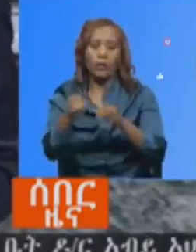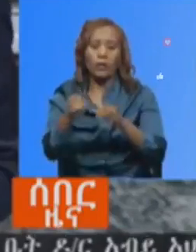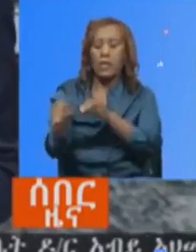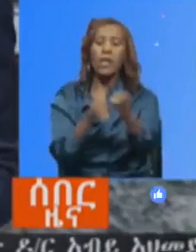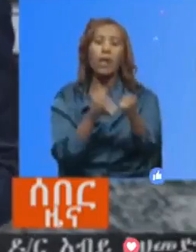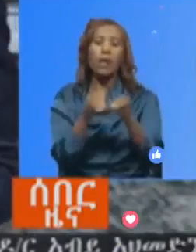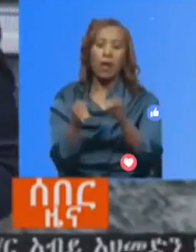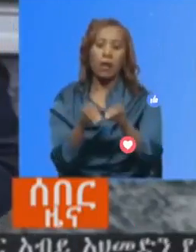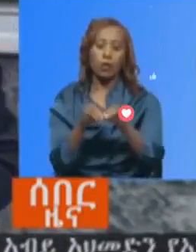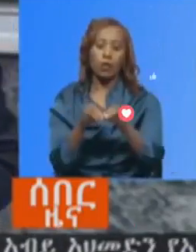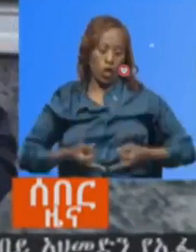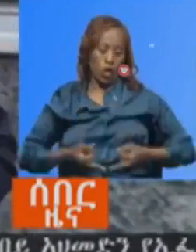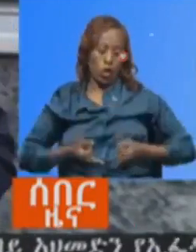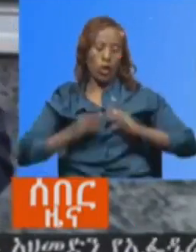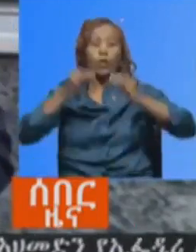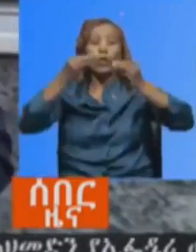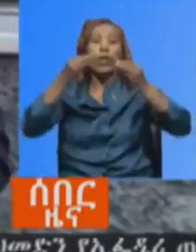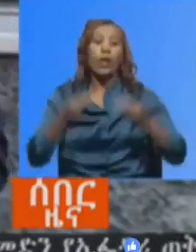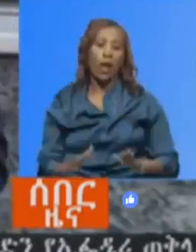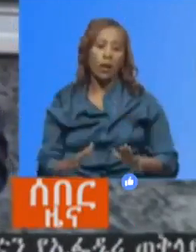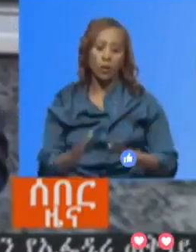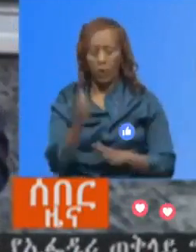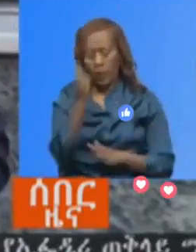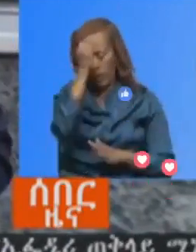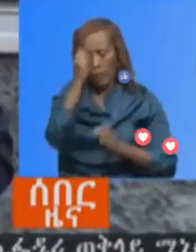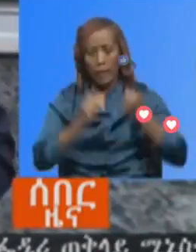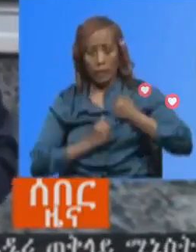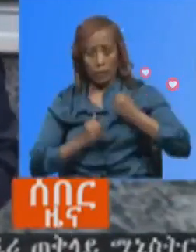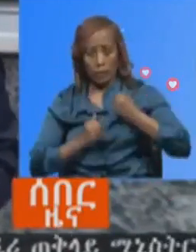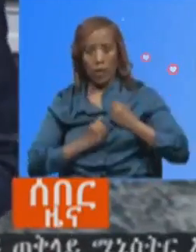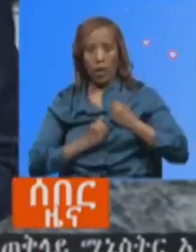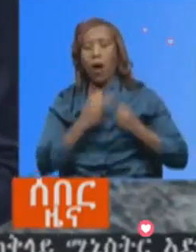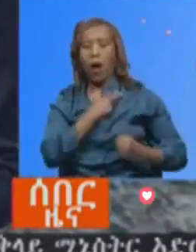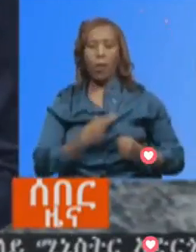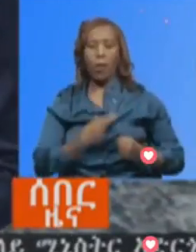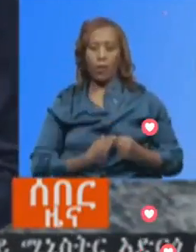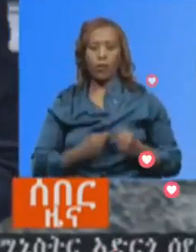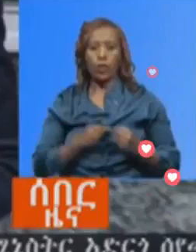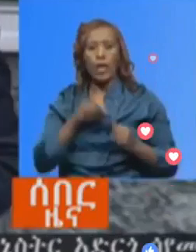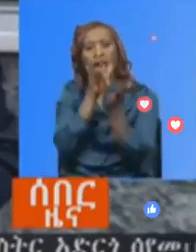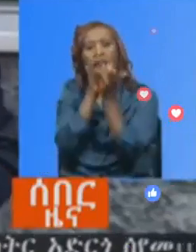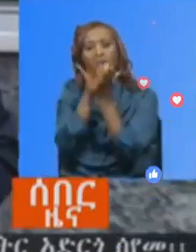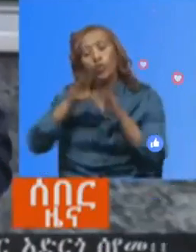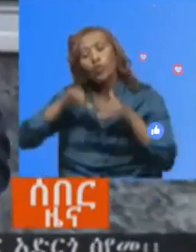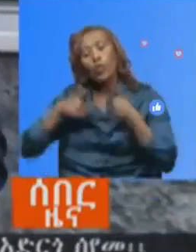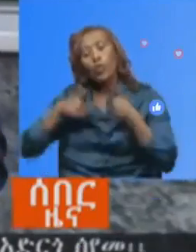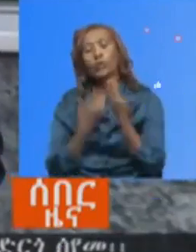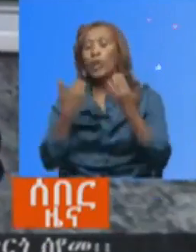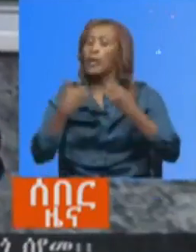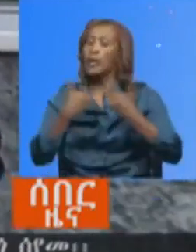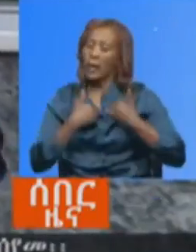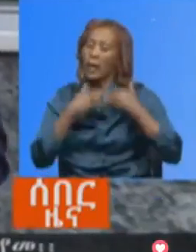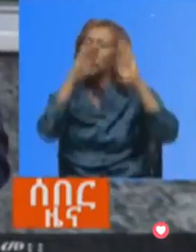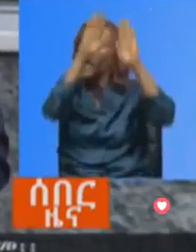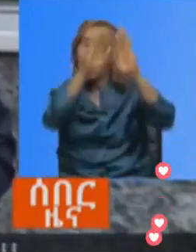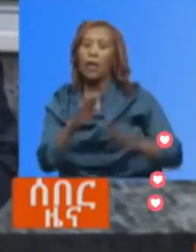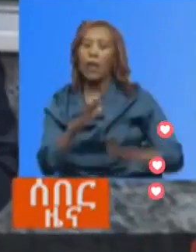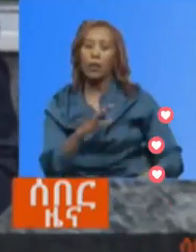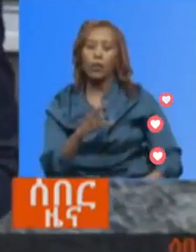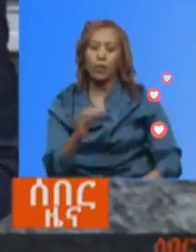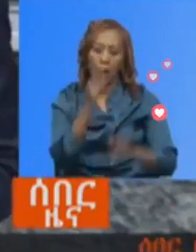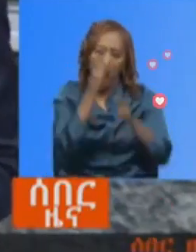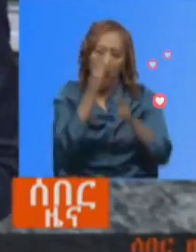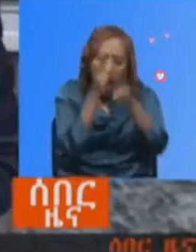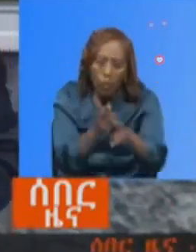ሲንቀሳቀሱ ህይወታቸውን ላጡ የጸጥታ ኃይሎች አባላት ለከፈሉት መስዋዕትነት ያለኝን አድናቆትና